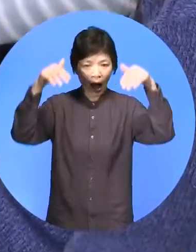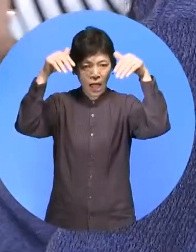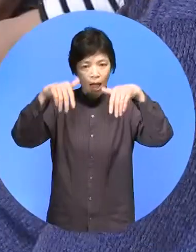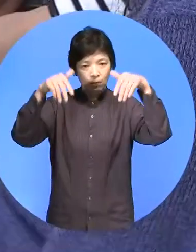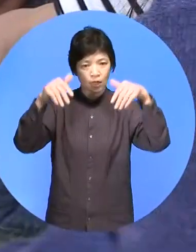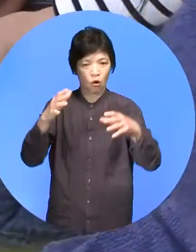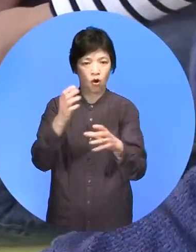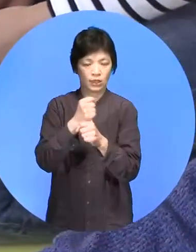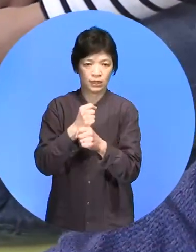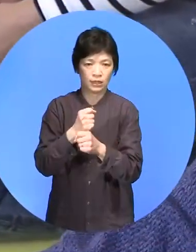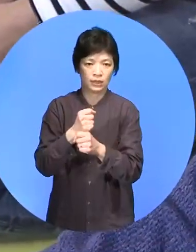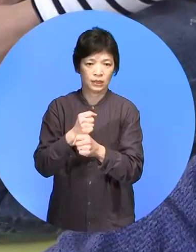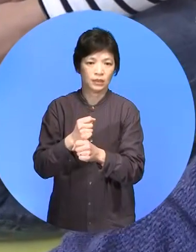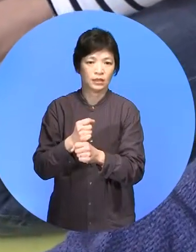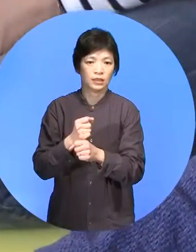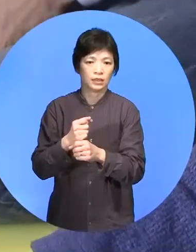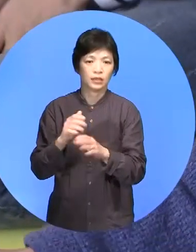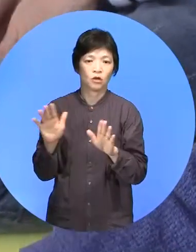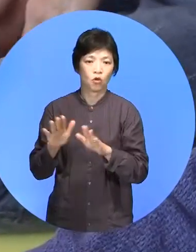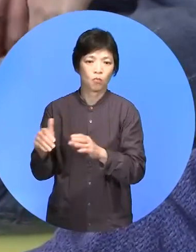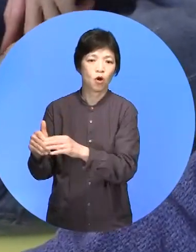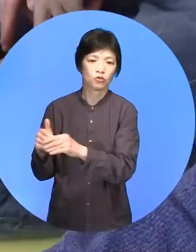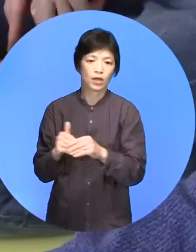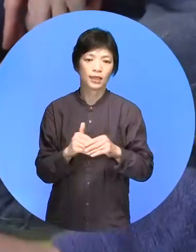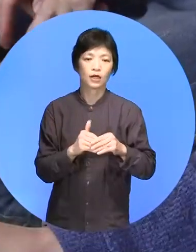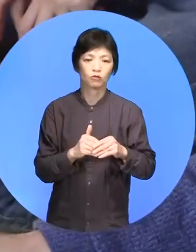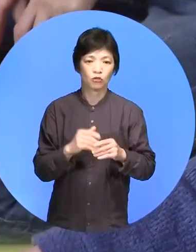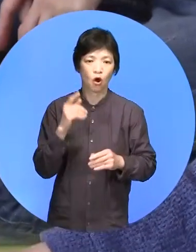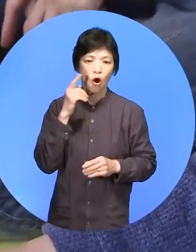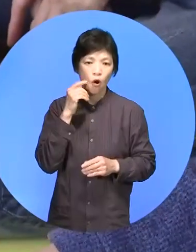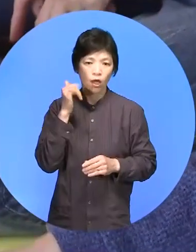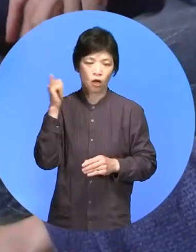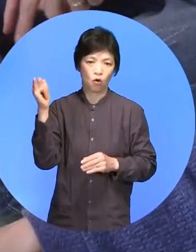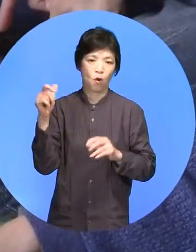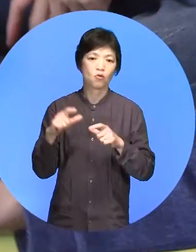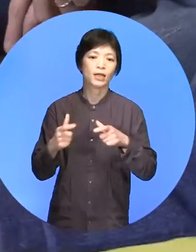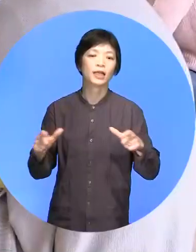先として乳幼児を連れて訪れる親子も増えてきました。